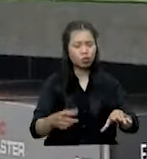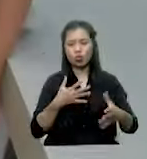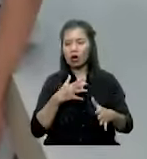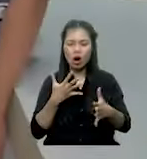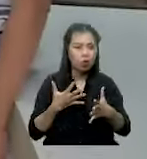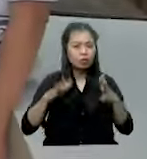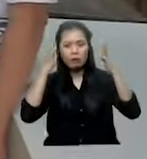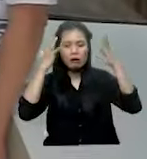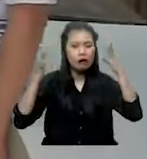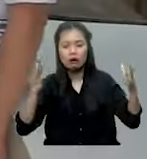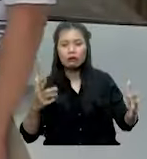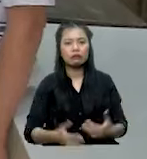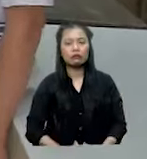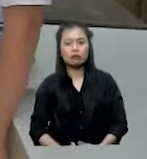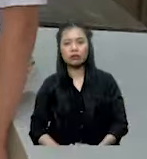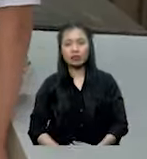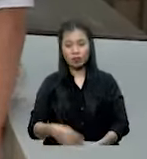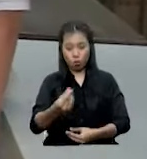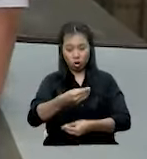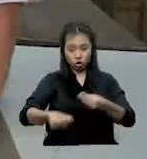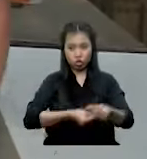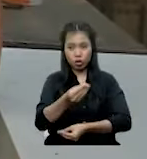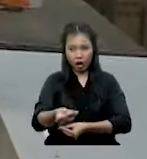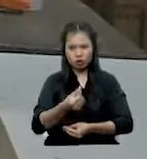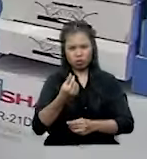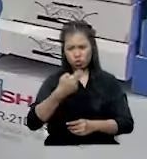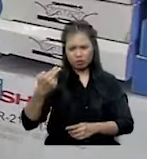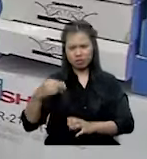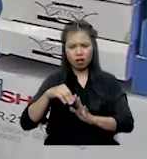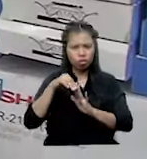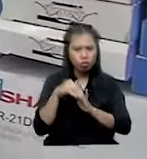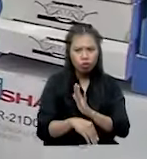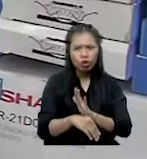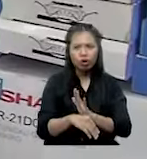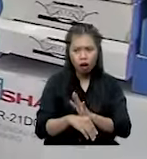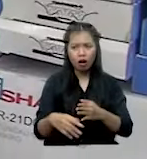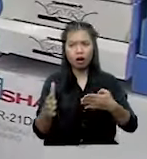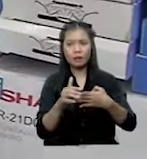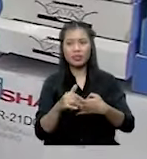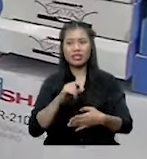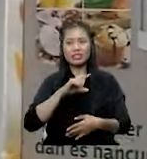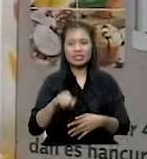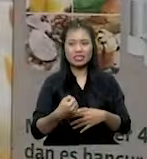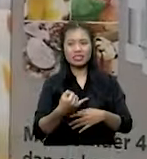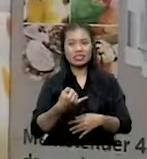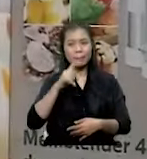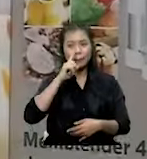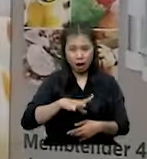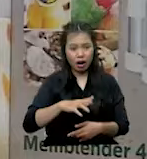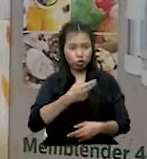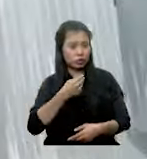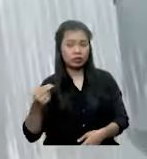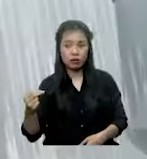Timur. Nilai tukar rupiah terus melemah dalam sepekan terakhir. Kurs referensi JISDOR Bank Indonesia per 18